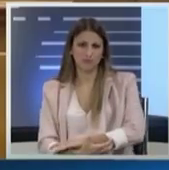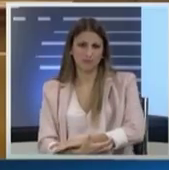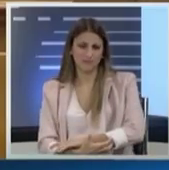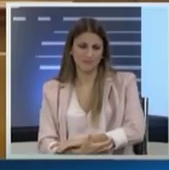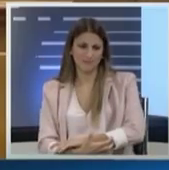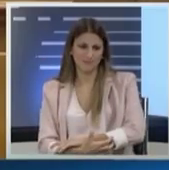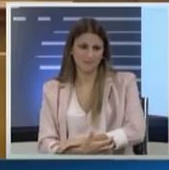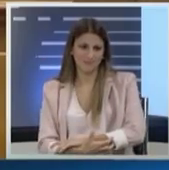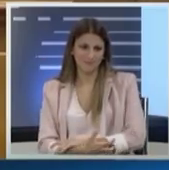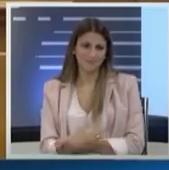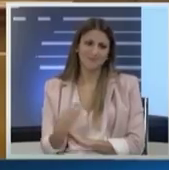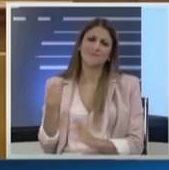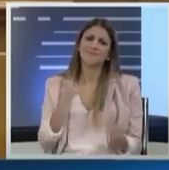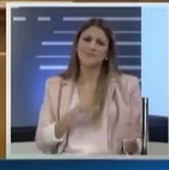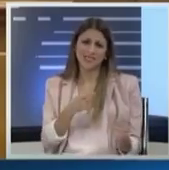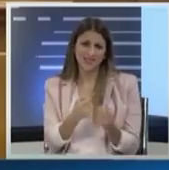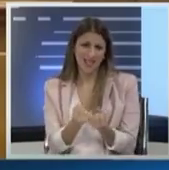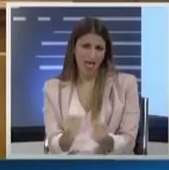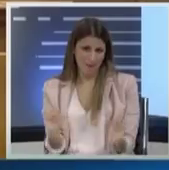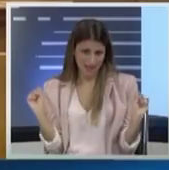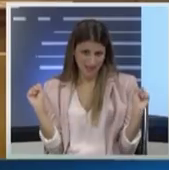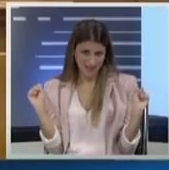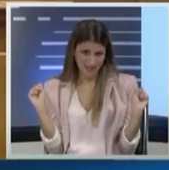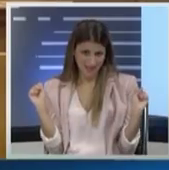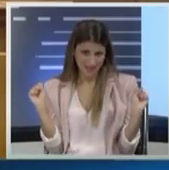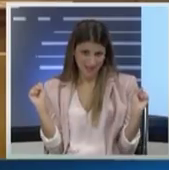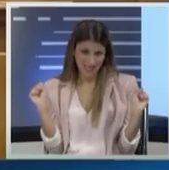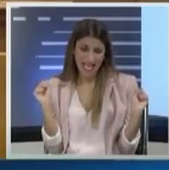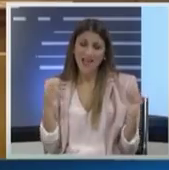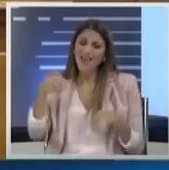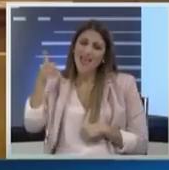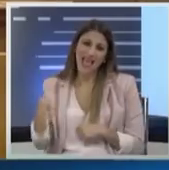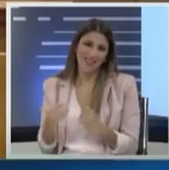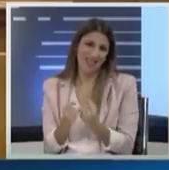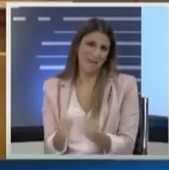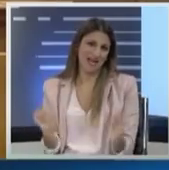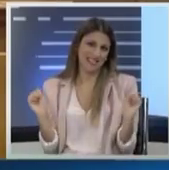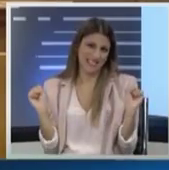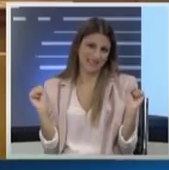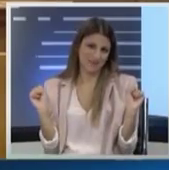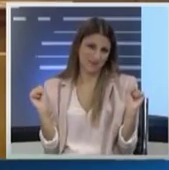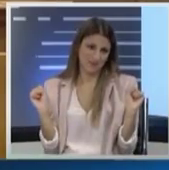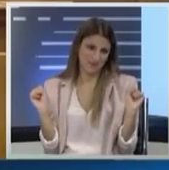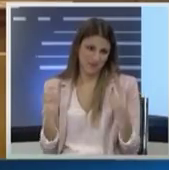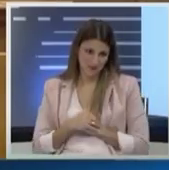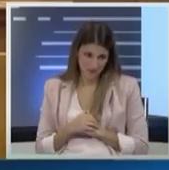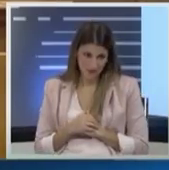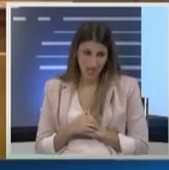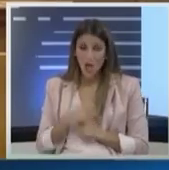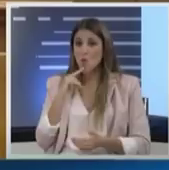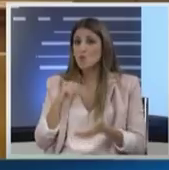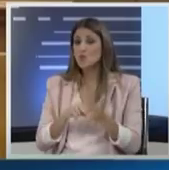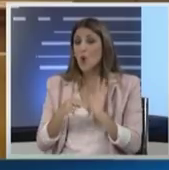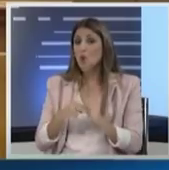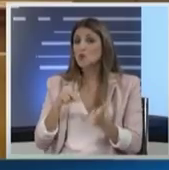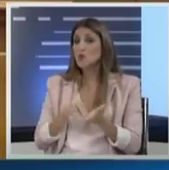τρύπα. Επαναστάτες της κακιάς ώρας. Προσέξτε όμως, κύριε Μητσοτάκη, μη θυμώσει μαζί σας ο κύριος Χατζηδάκης,